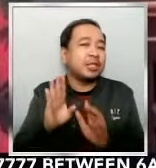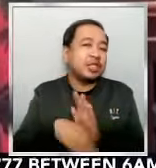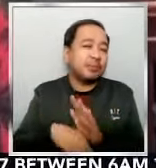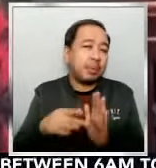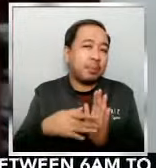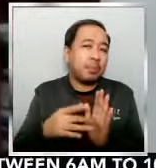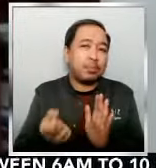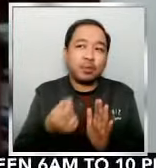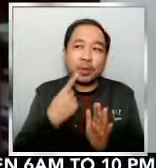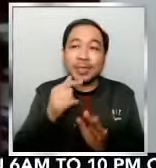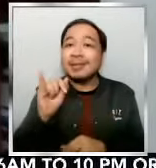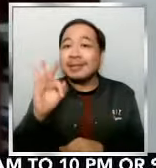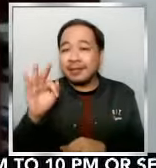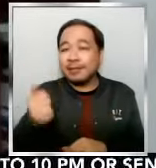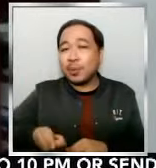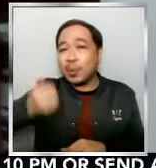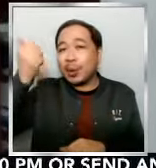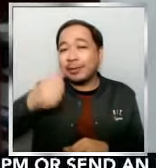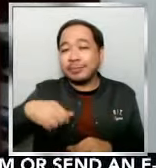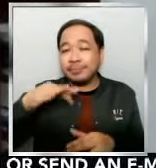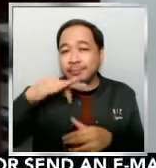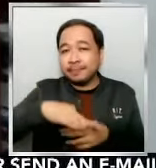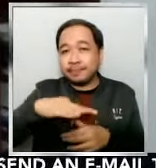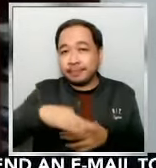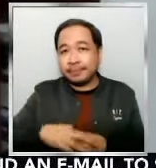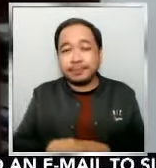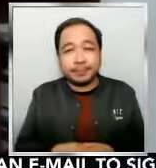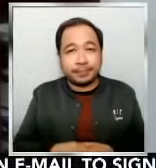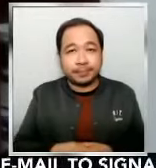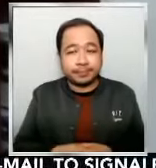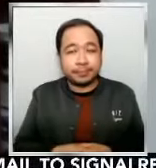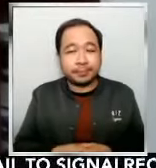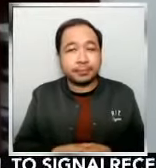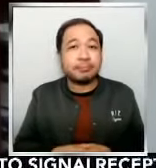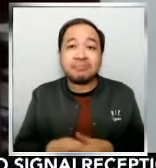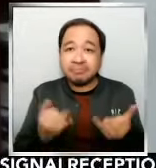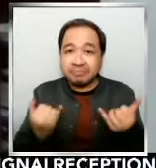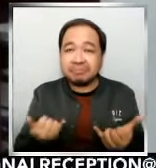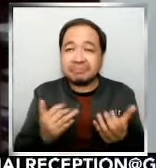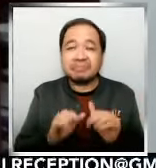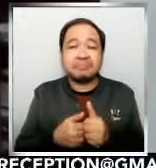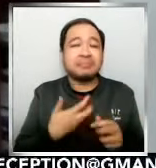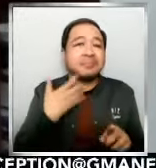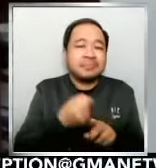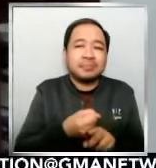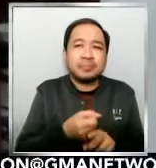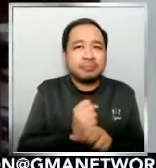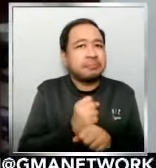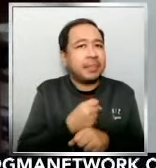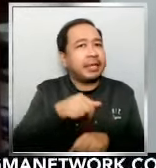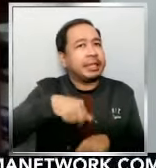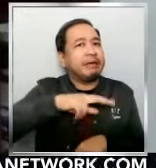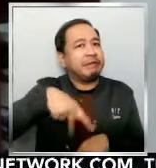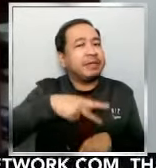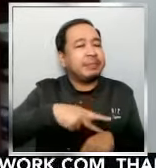sila sa eleksyon. Yung gamot ay magagawa dito sa ating bansa. Locally manufactured